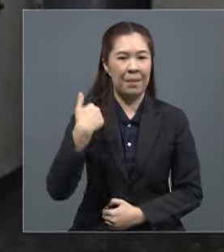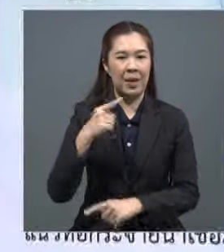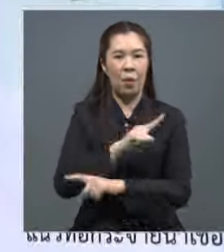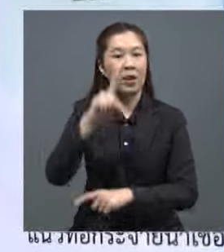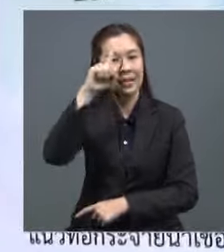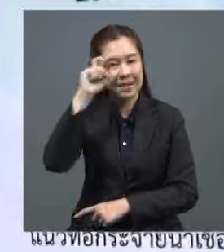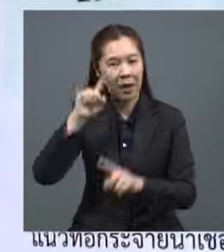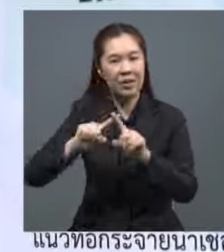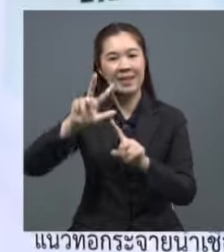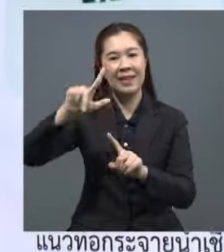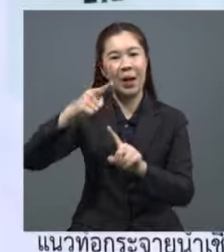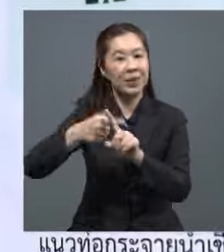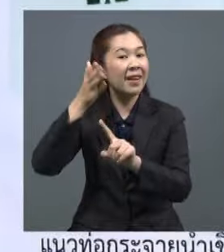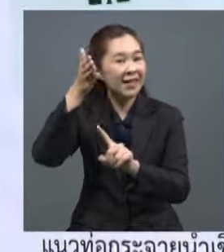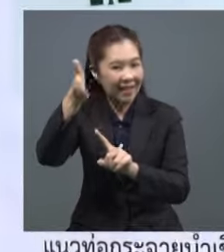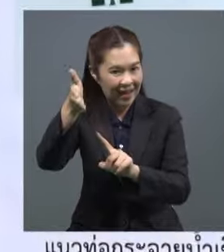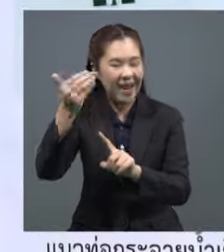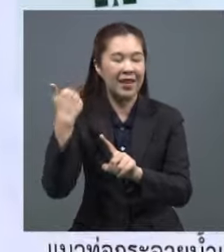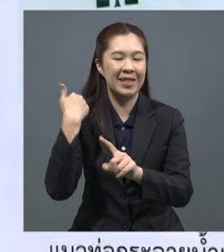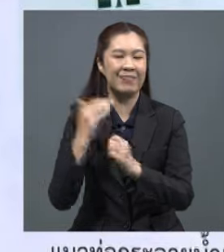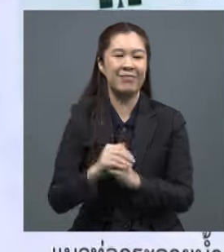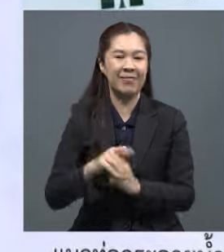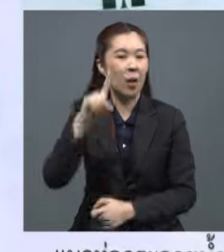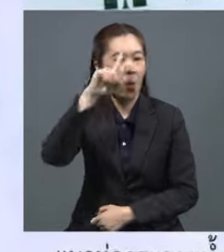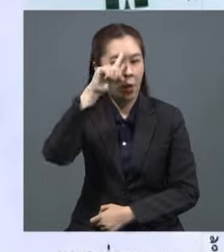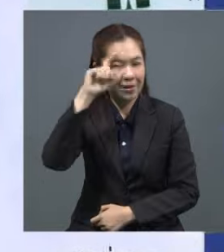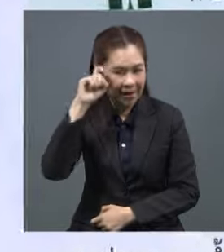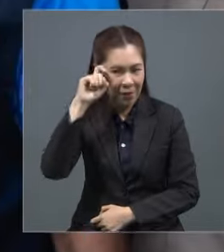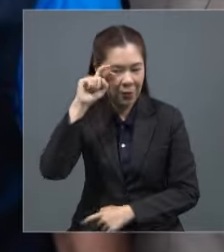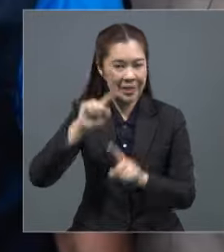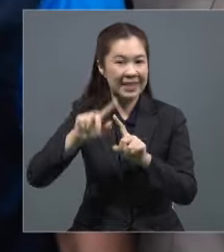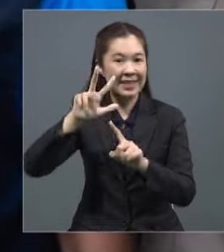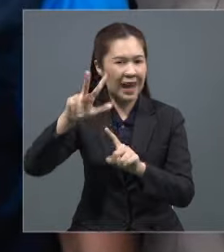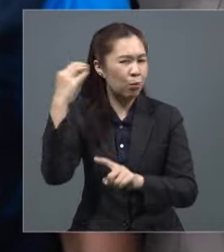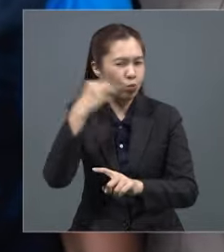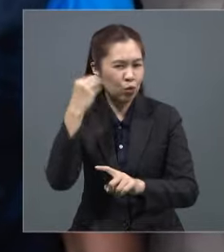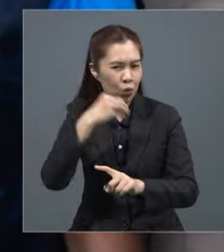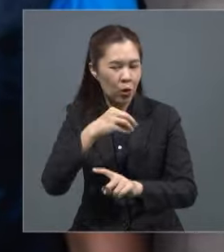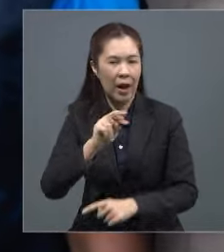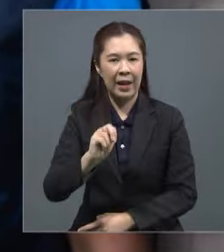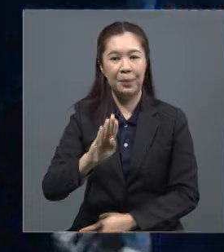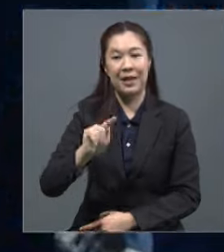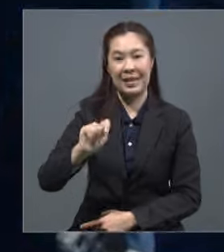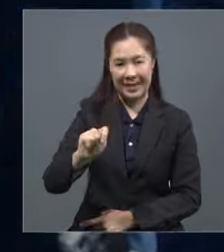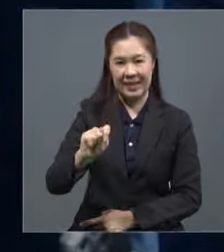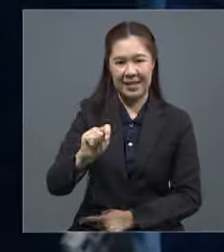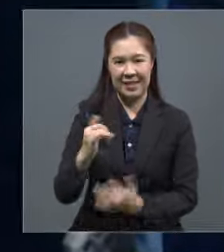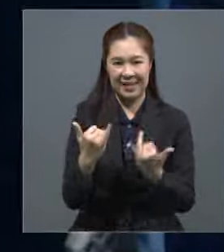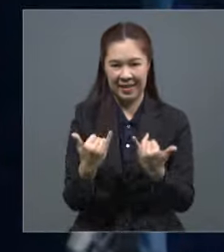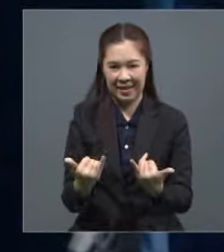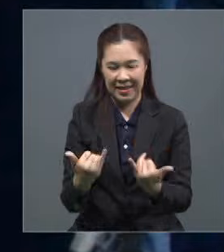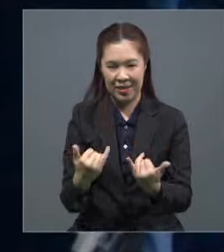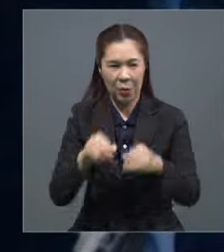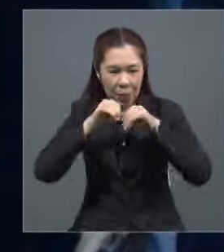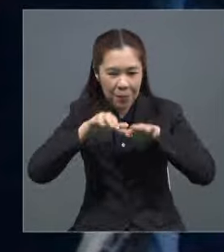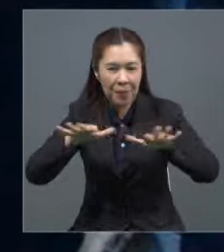เสาร์ที่ 3ของเดือนหน้านะครับรายการนี้มีทุกเสาร์ที่ 3ของเดือนนะครับผ่านทางช่อง nvt 2 HDหรือว่าสถานีวิทยุโทรทัศน์